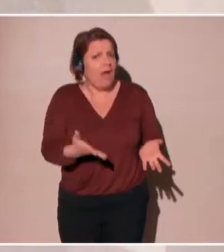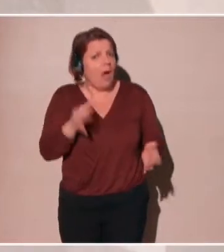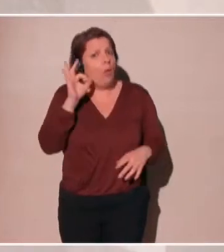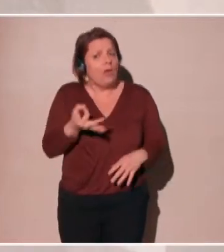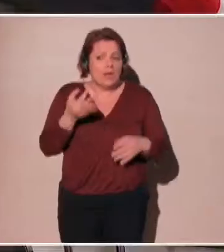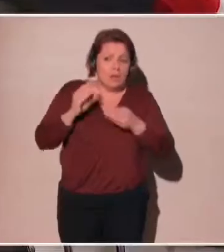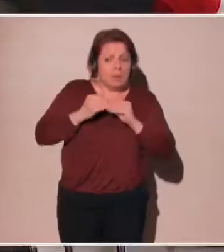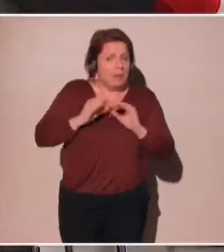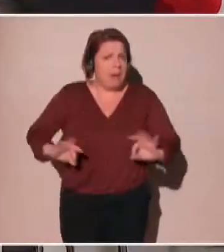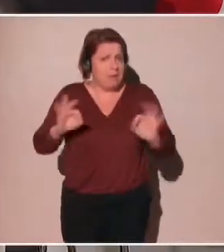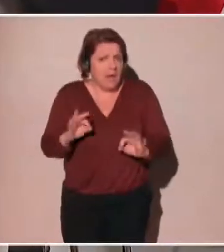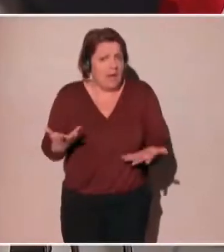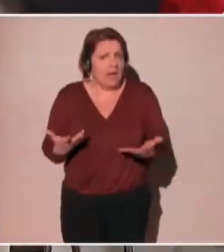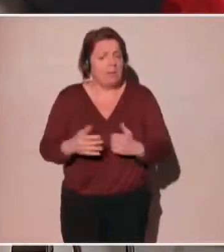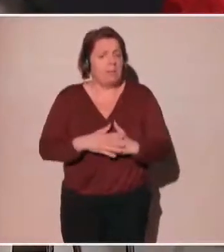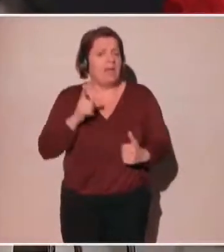pas,